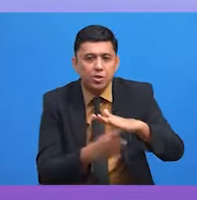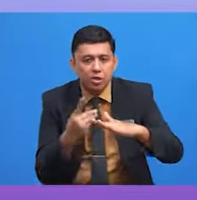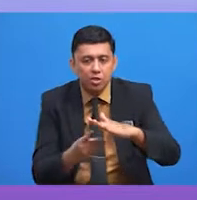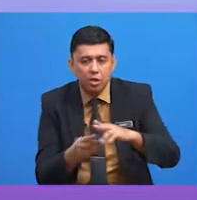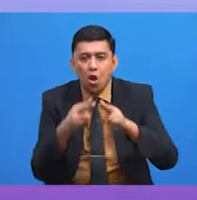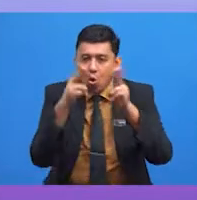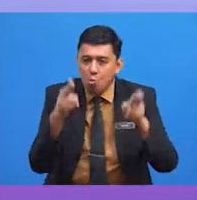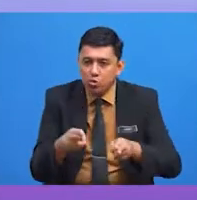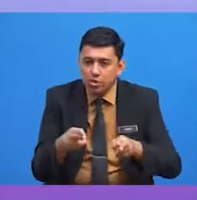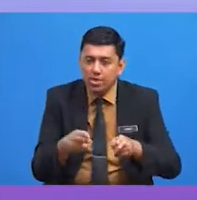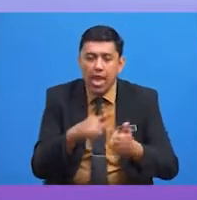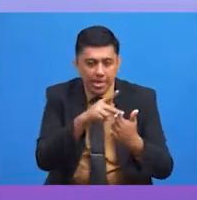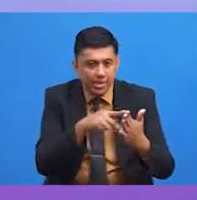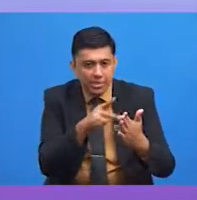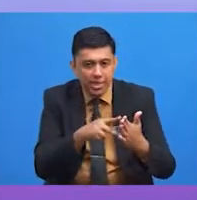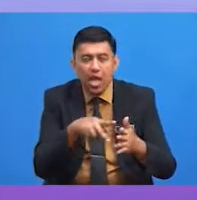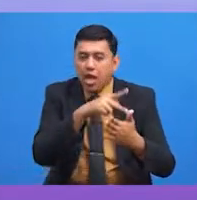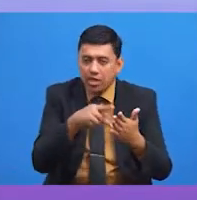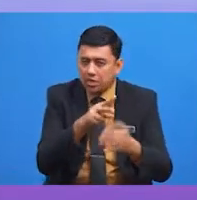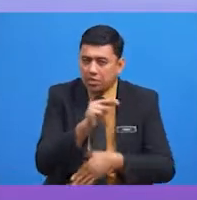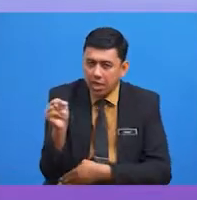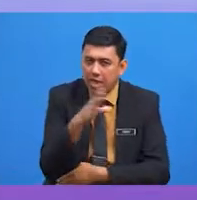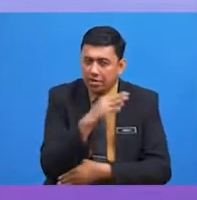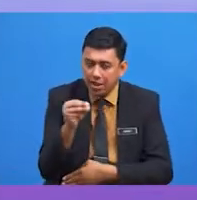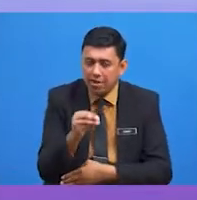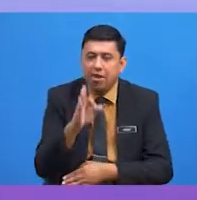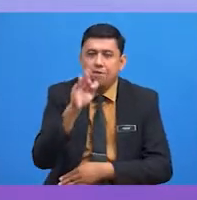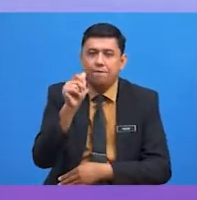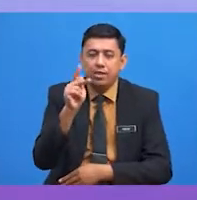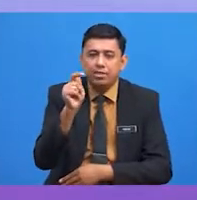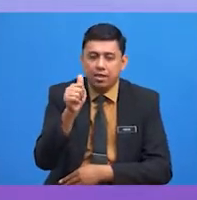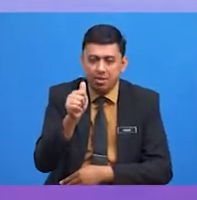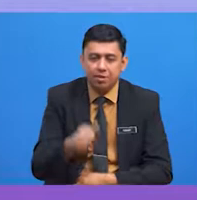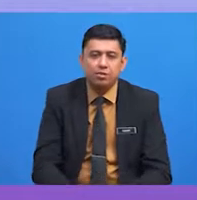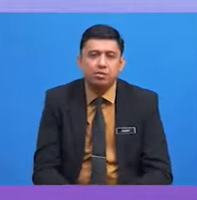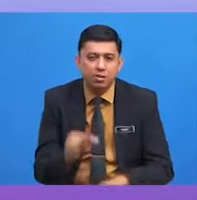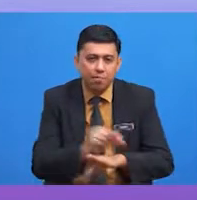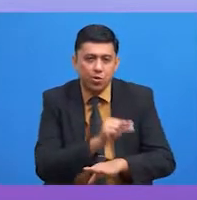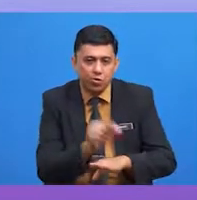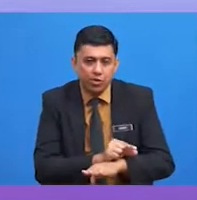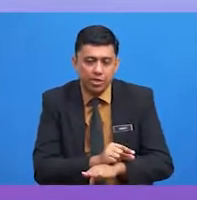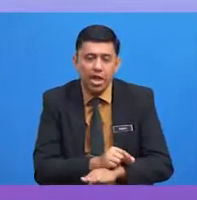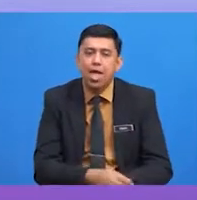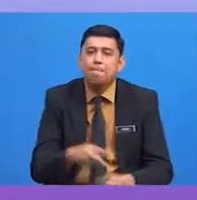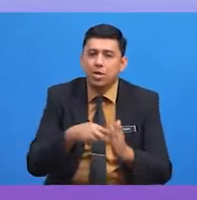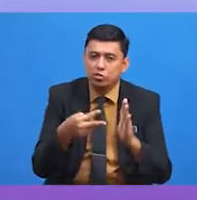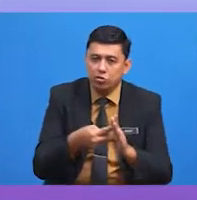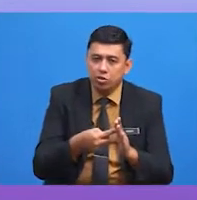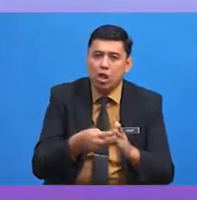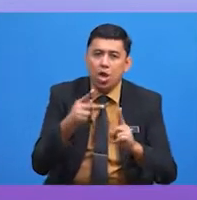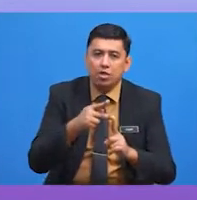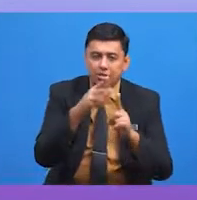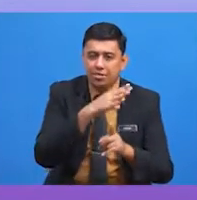berdasarkan uji kaji, kajian dan fakta. 2. Penggunaan istilah khusus dan